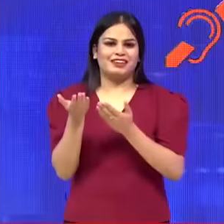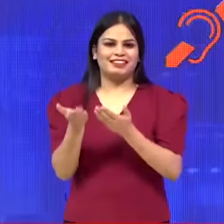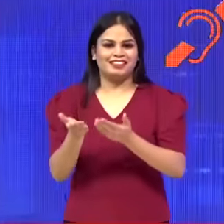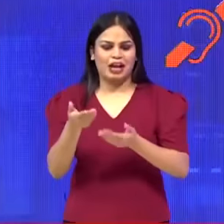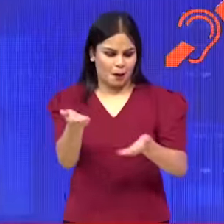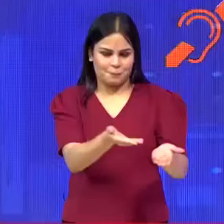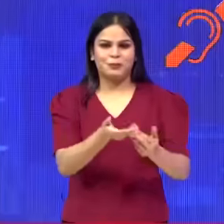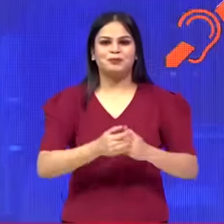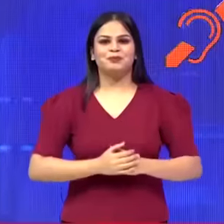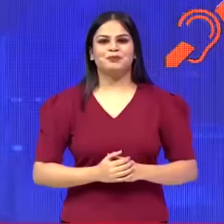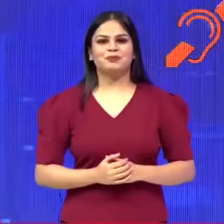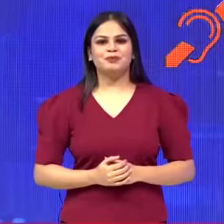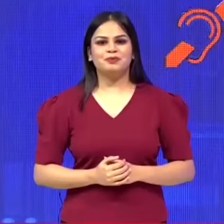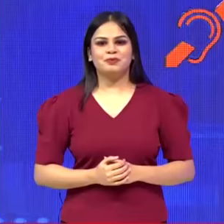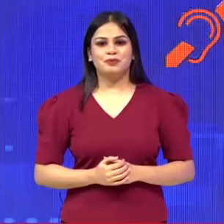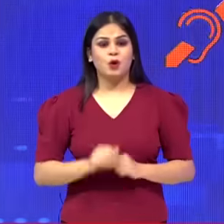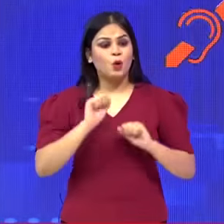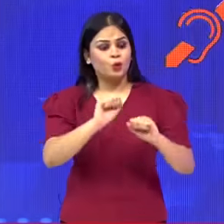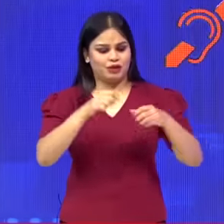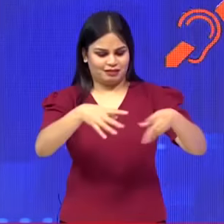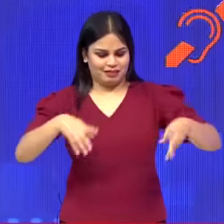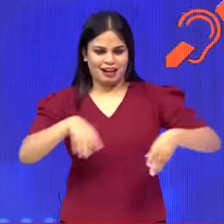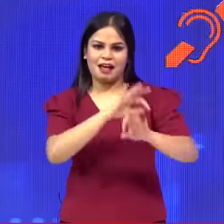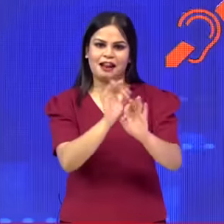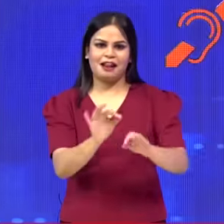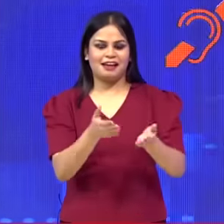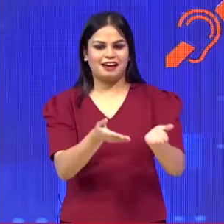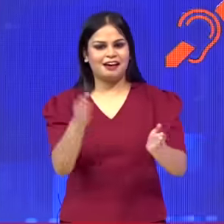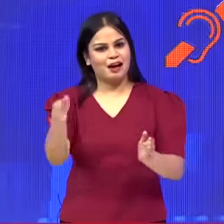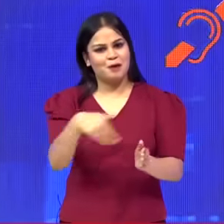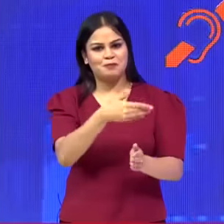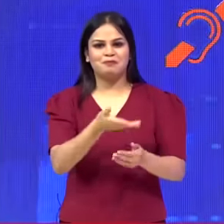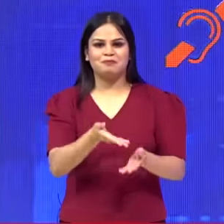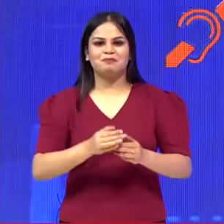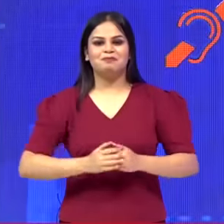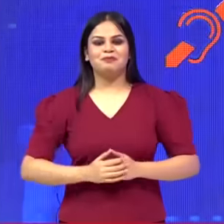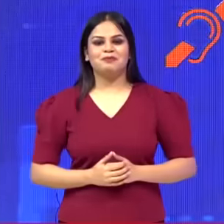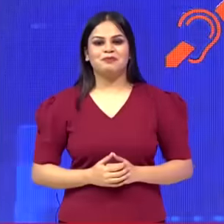आइए बैठ। आपके लिए कटघरा तैयार है।